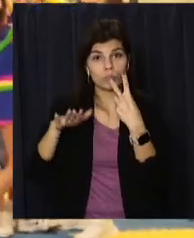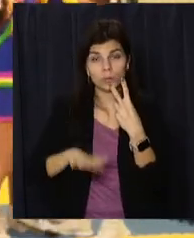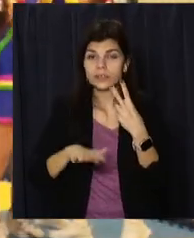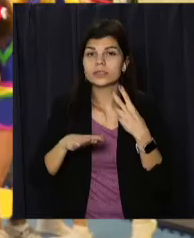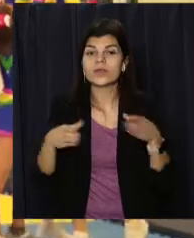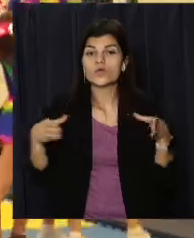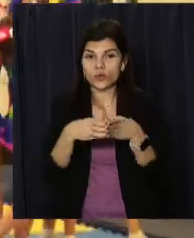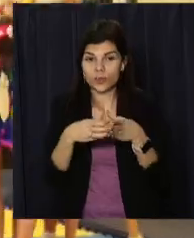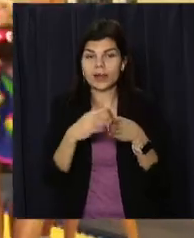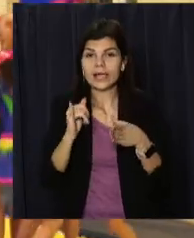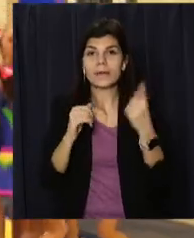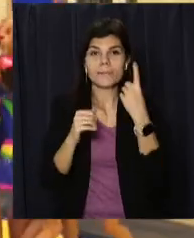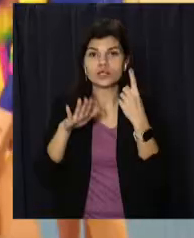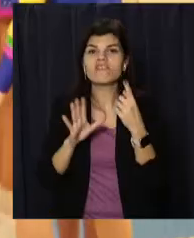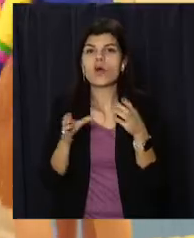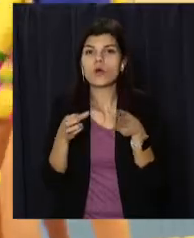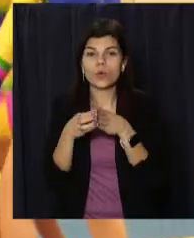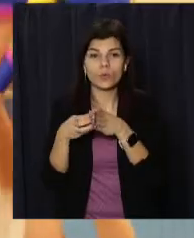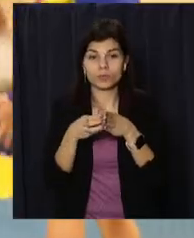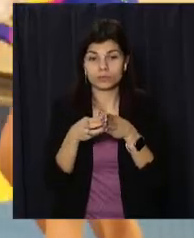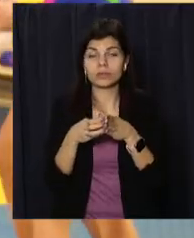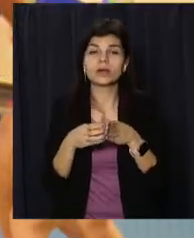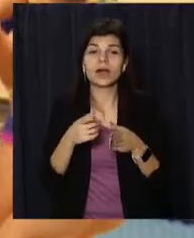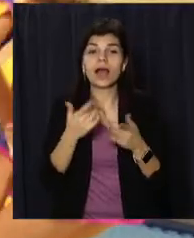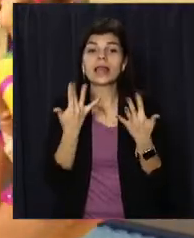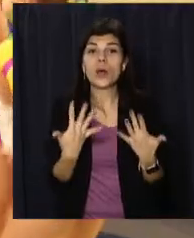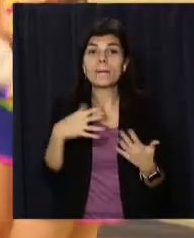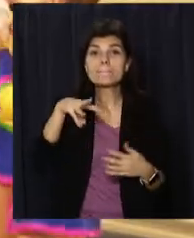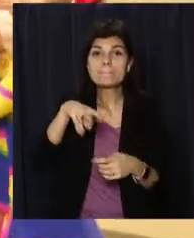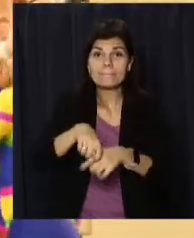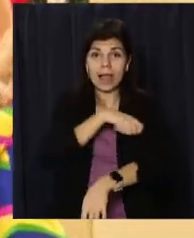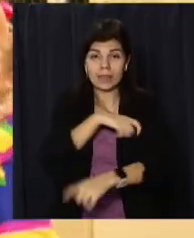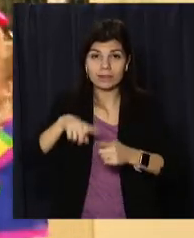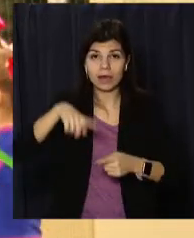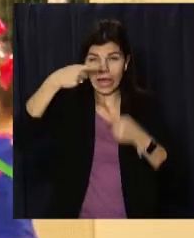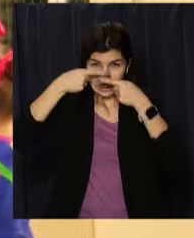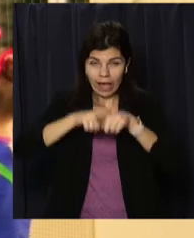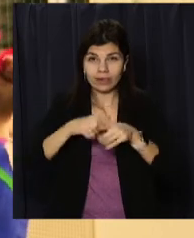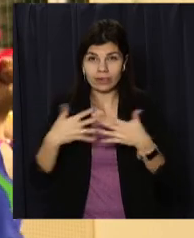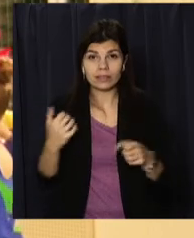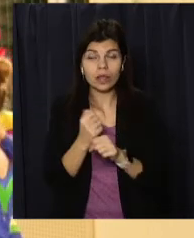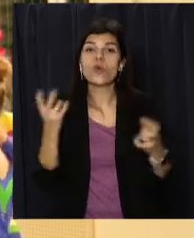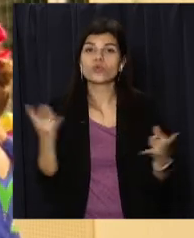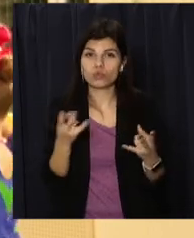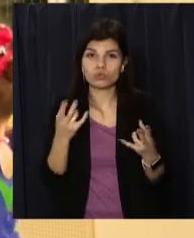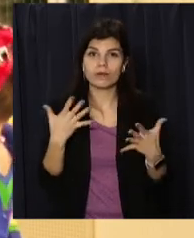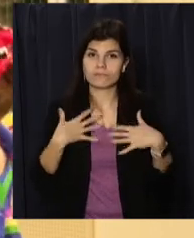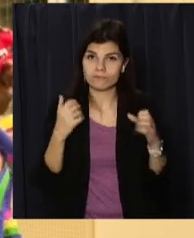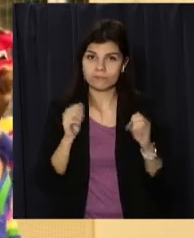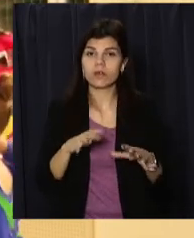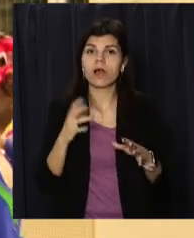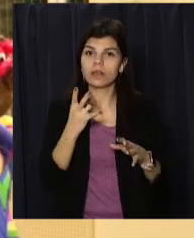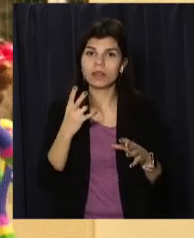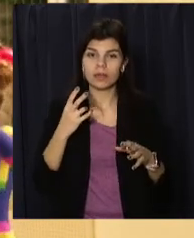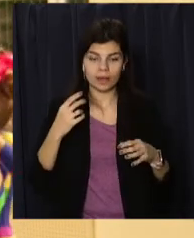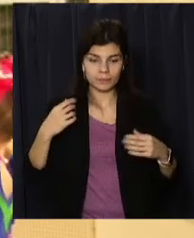груповому стані та 1-е в командному. Аби так на висоті кілька метрів робити різні технічні елементи, потрібні неабияка